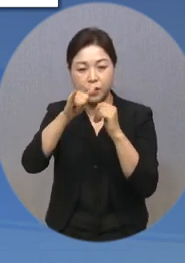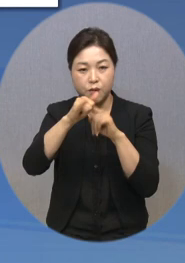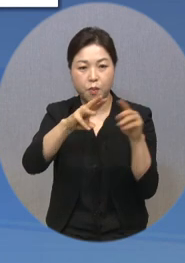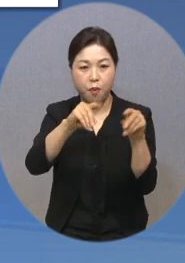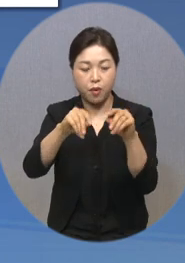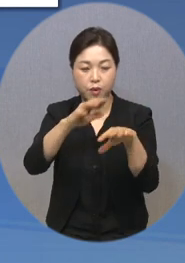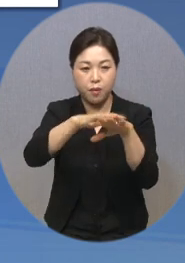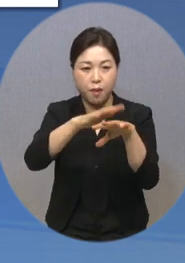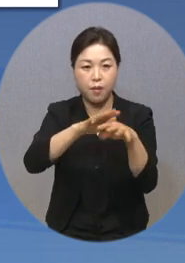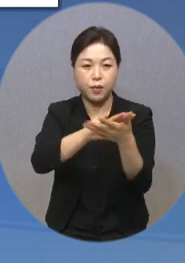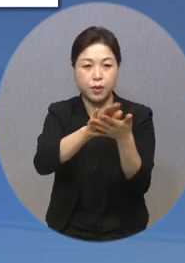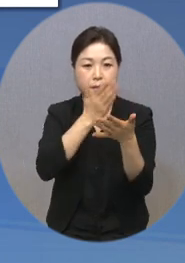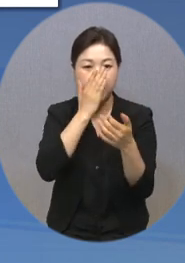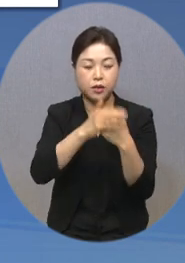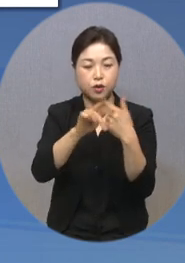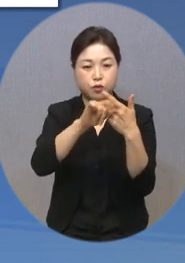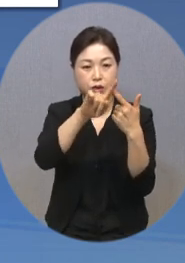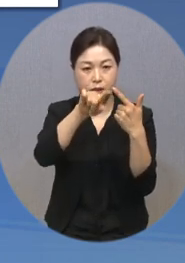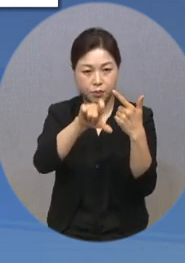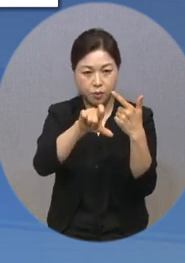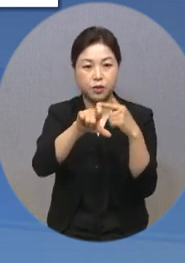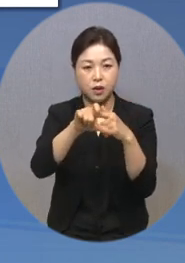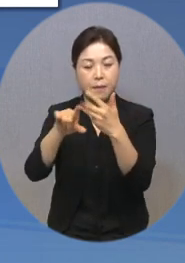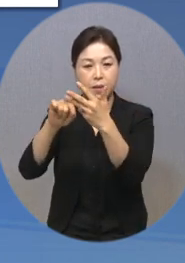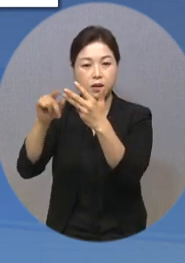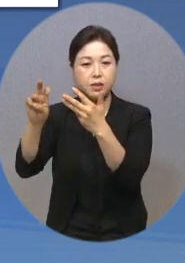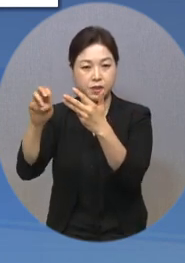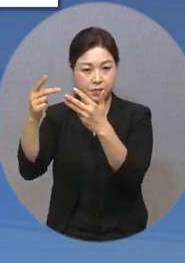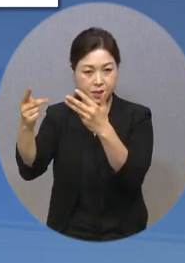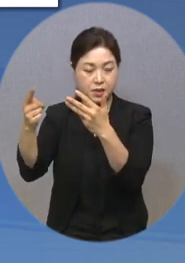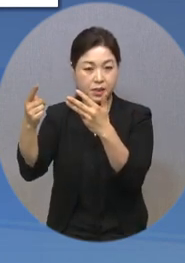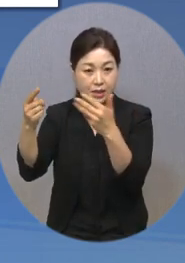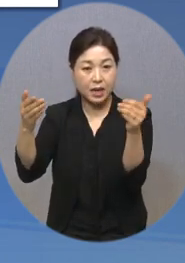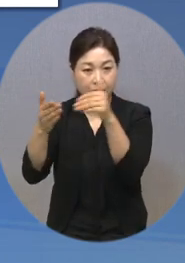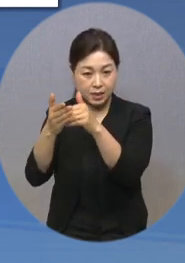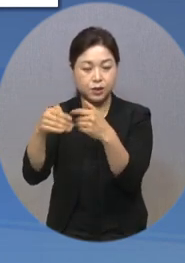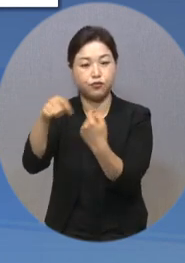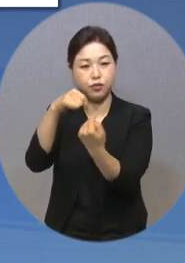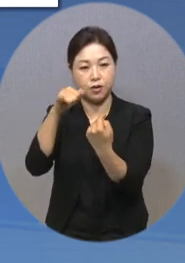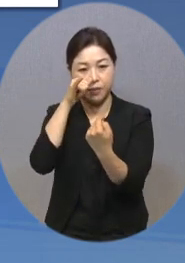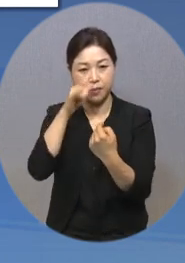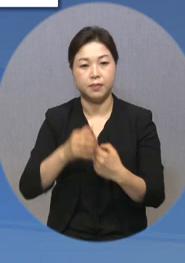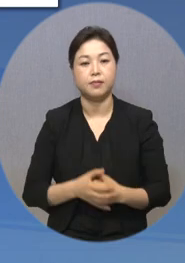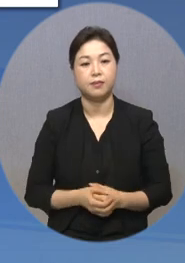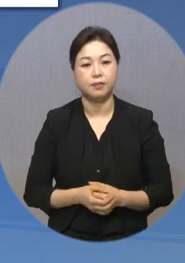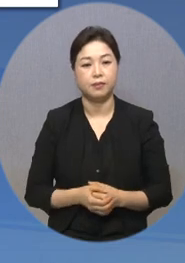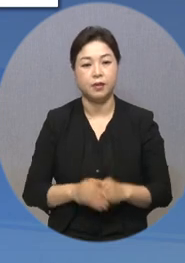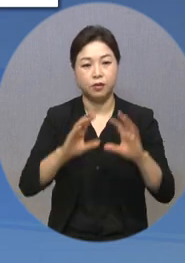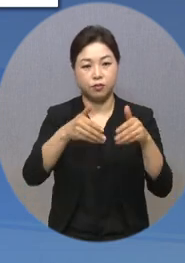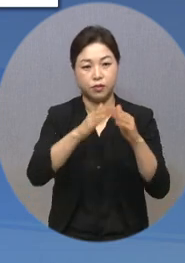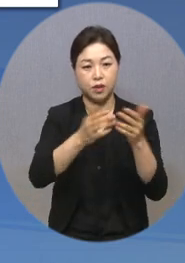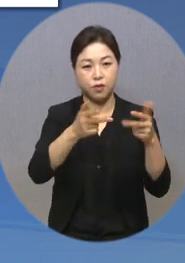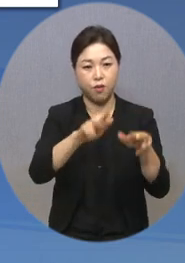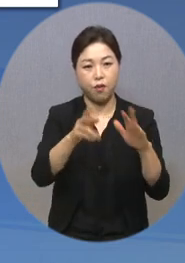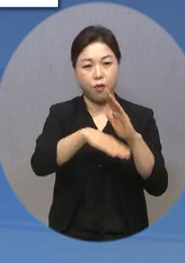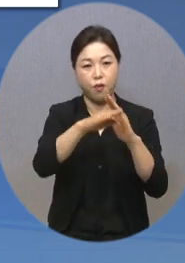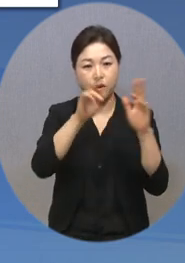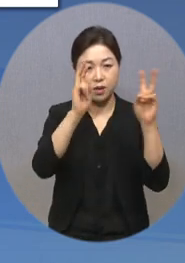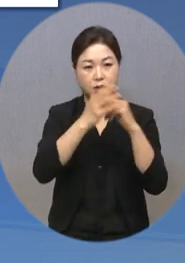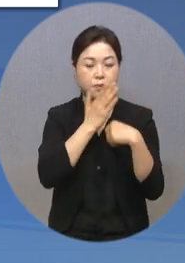과정을 6월 15일부터 오는 8월 31일까지 운영합니다 국립공원 공단의